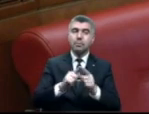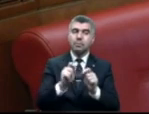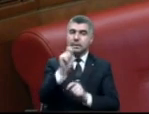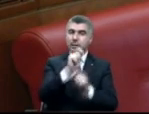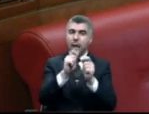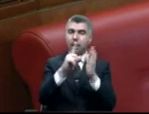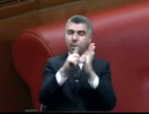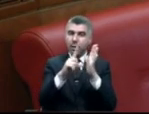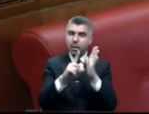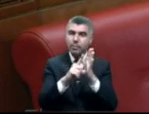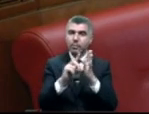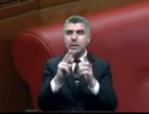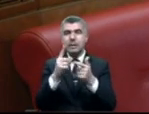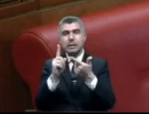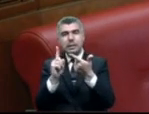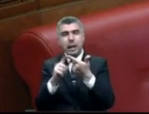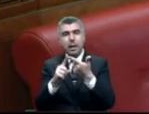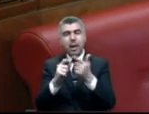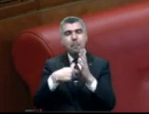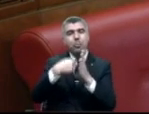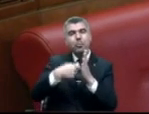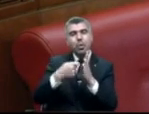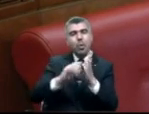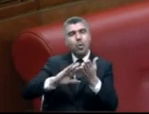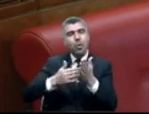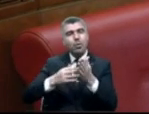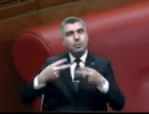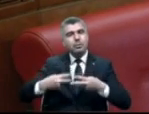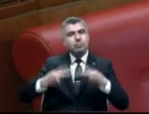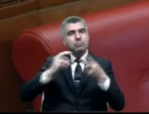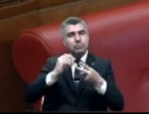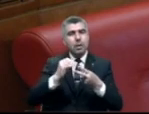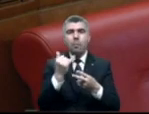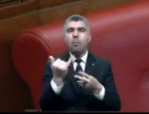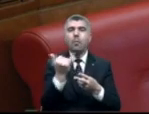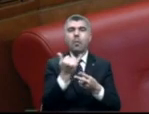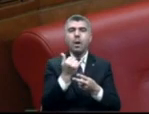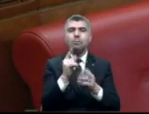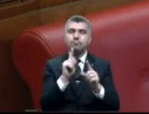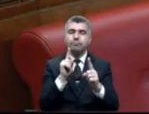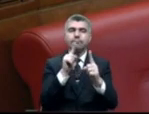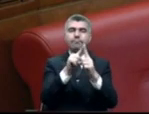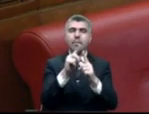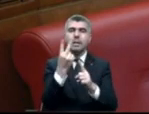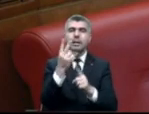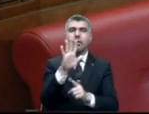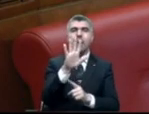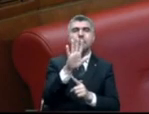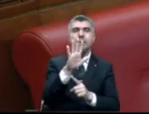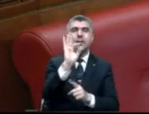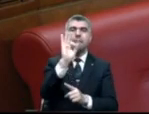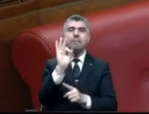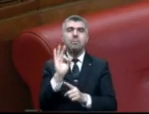التشريعي والمؤسساتي، وثانيا لكل مشاريع ذات الطاقات المتجددة من أجل تحقيق هذا الهدف 52% في